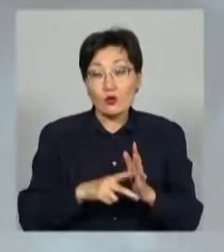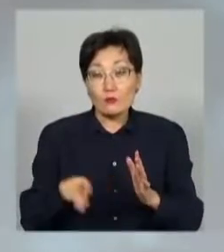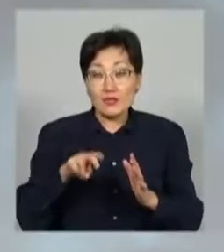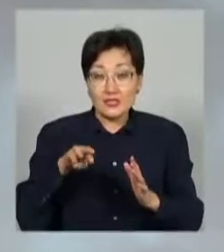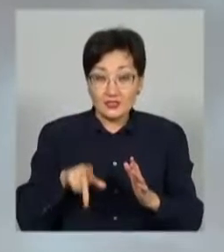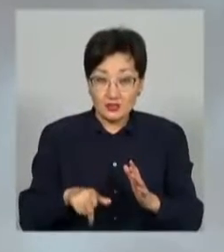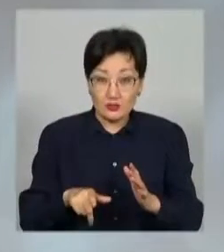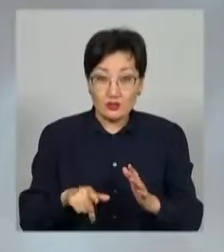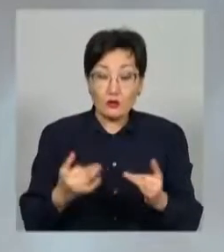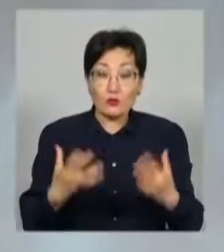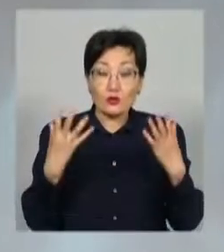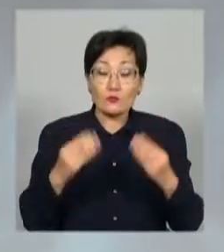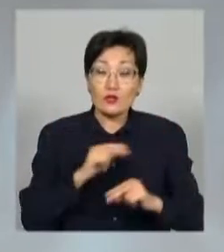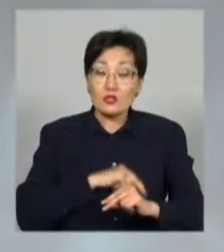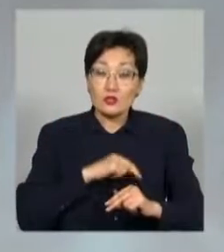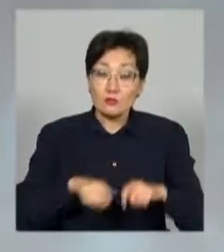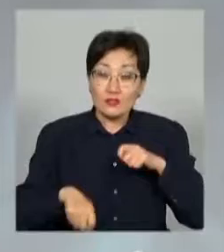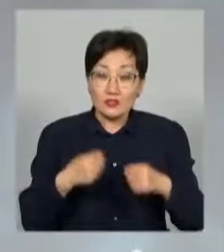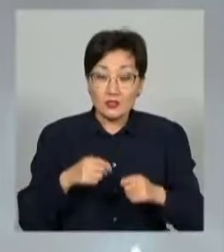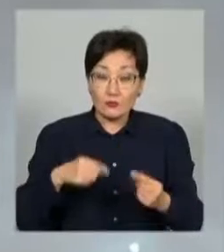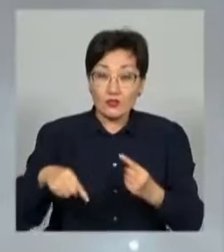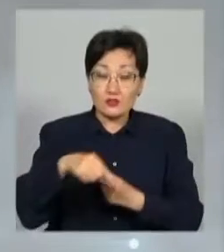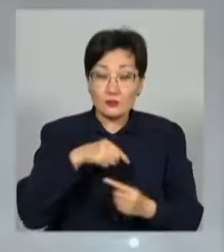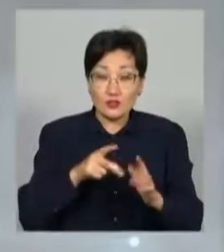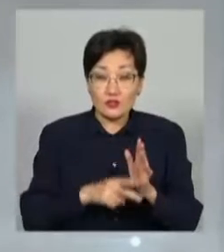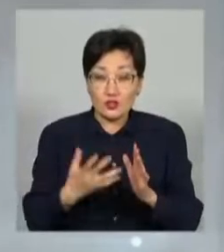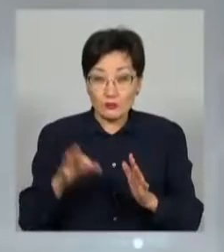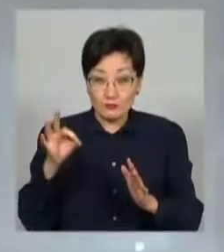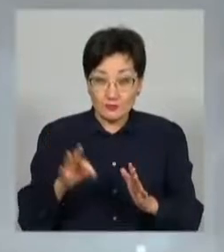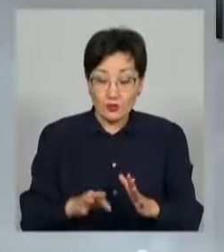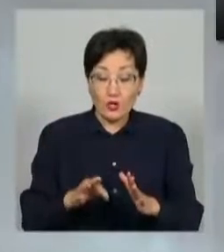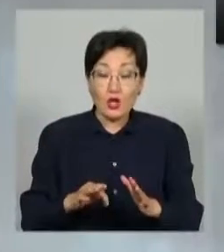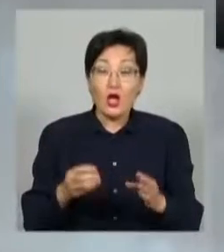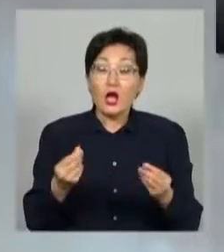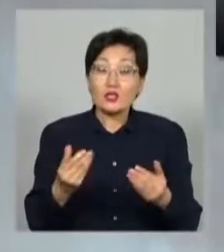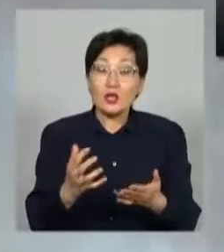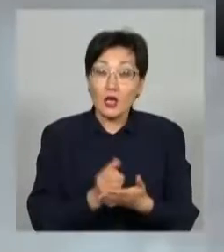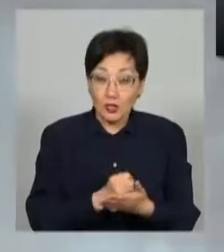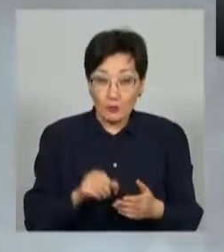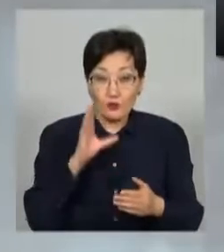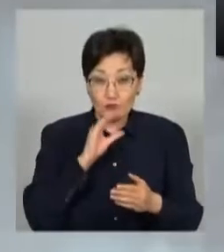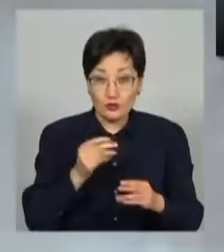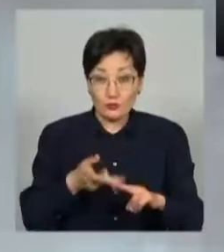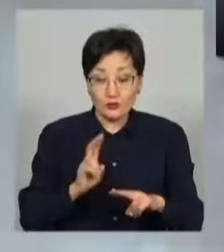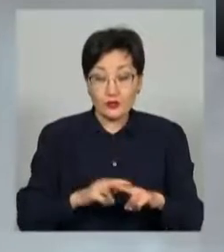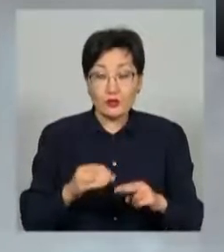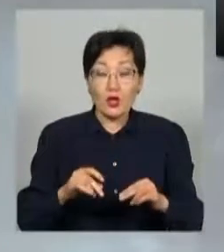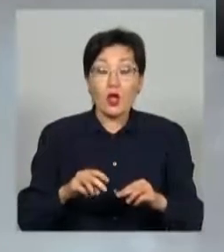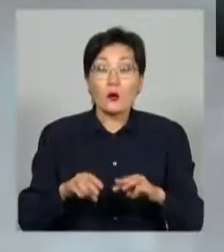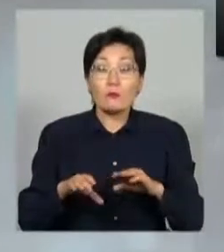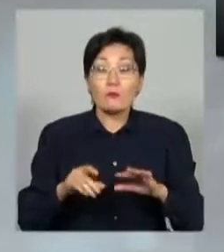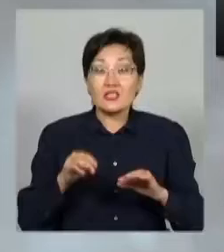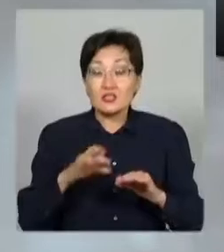миллиард теңгеден асады. Бүгінге дейін жұмысына залал келген кәсіпкерлердің 75%-ы өтемақы алып үлгерді. Бұл туралы бүгін мәжілістің